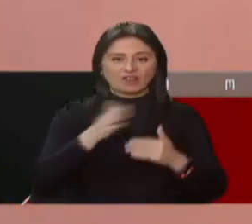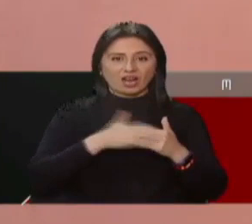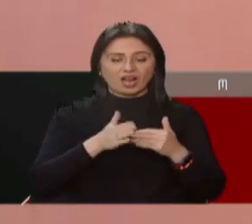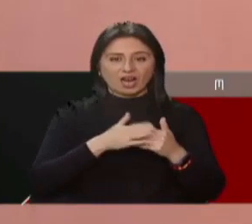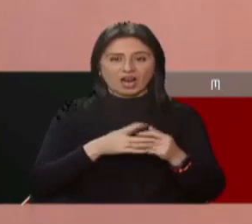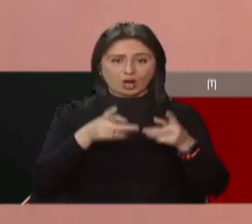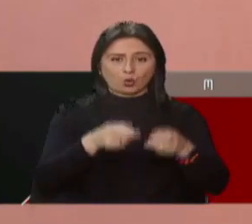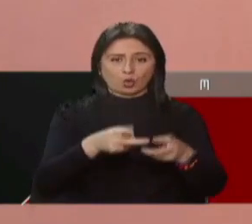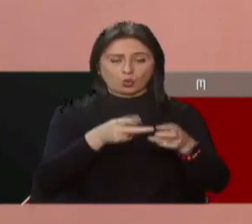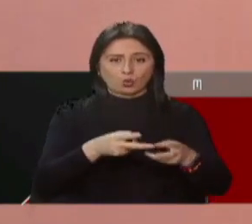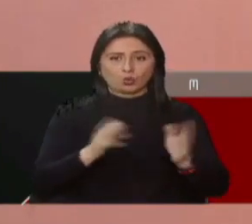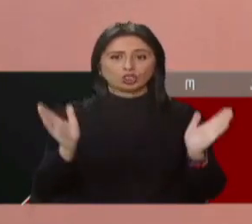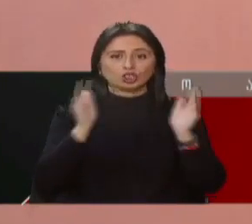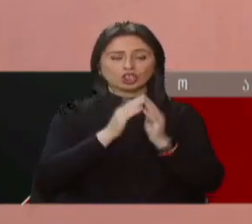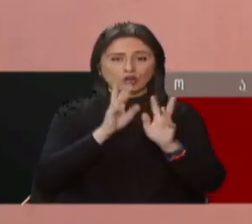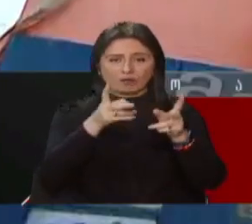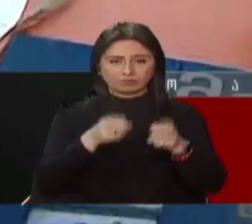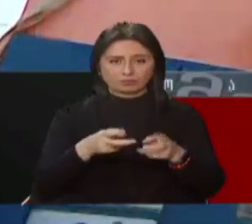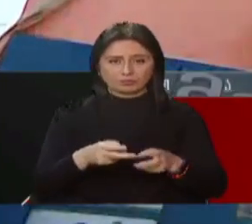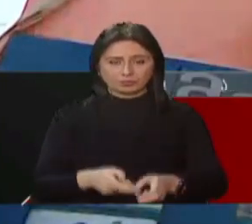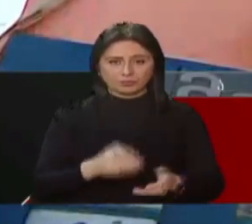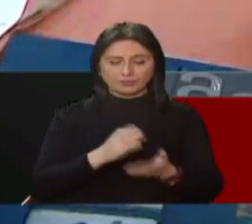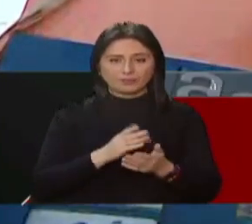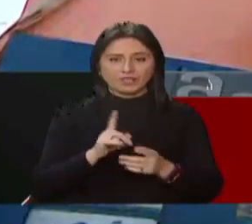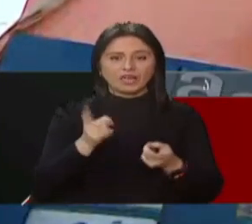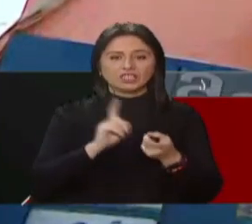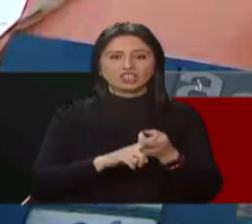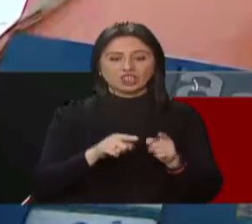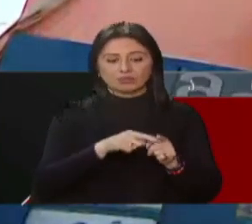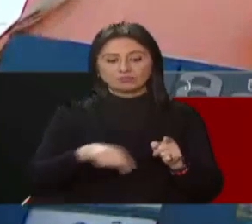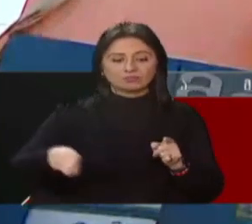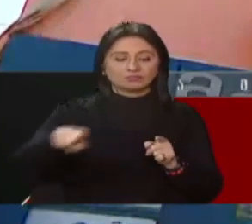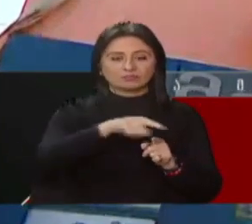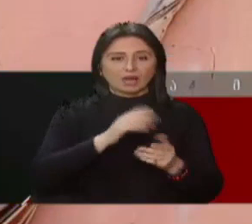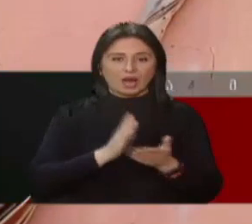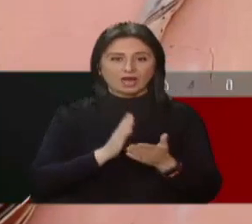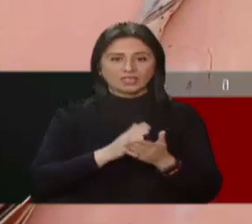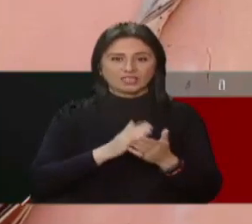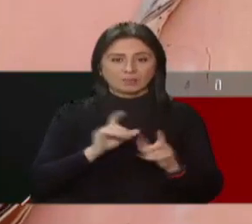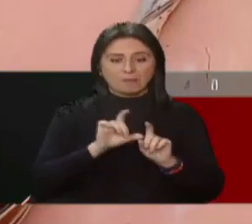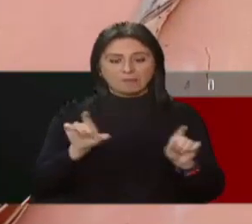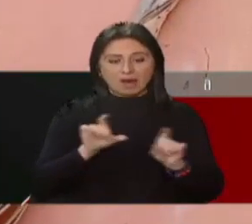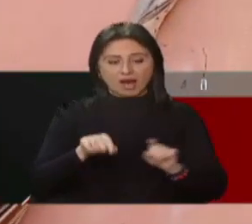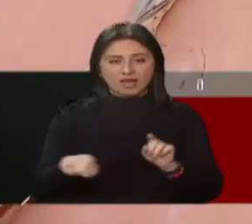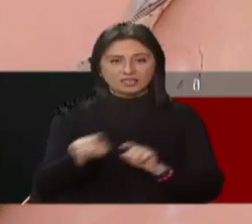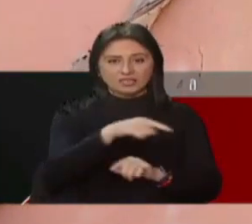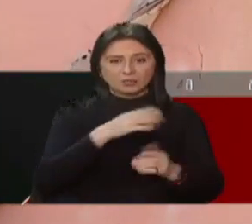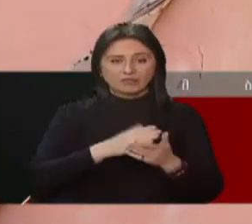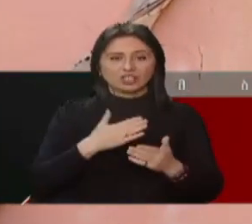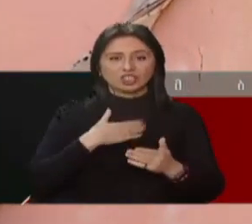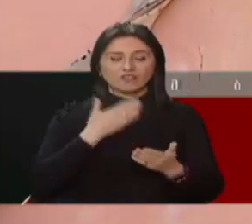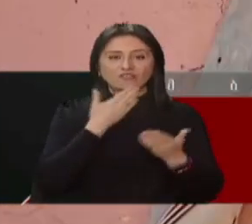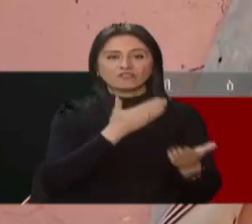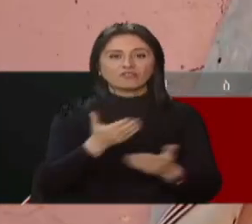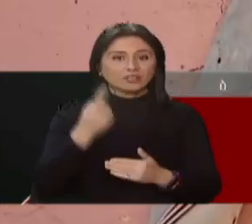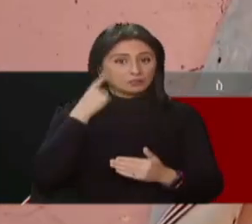არის დალუქული, გულისხმობს შენობის ყველა კარს. რაც შეეხება მიმდებარედ არსებულ მაღაზიებს და დაწესებულებებს, ჩვენ